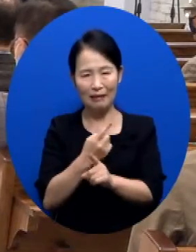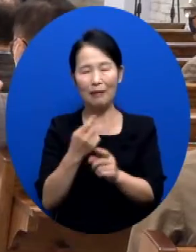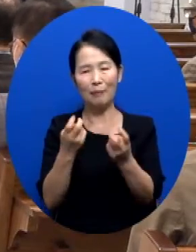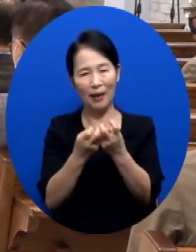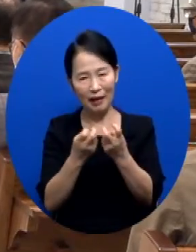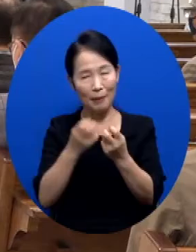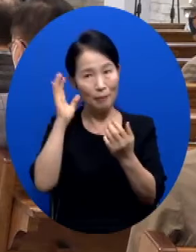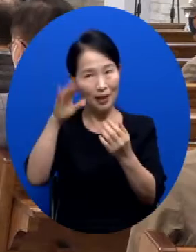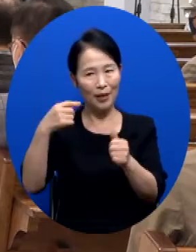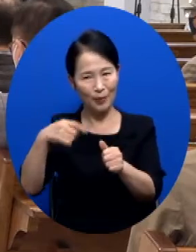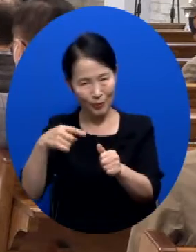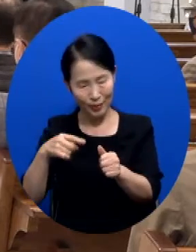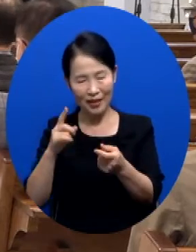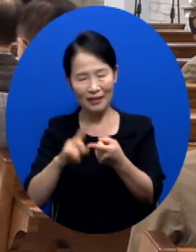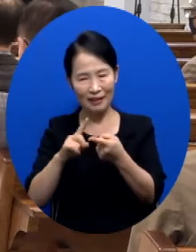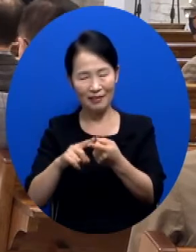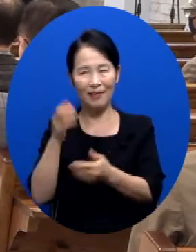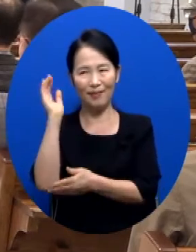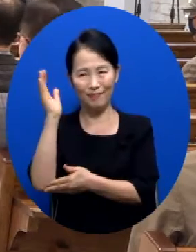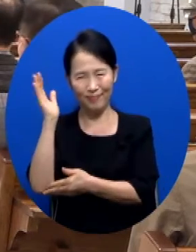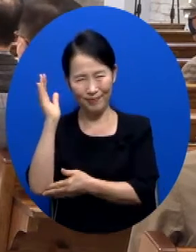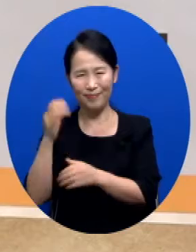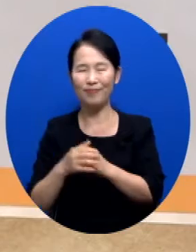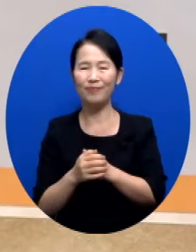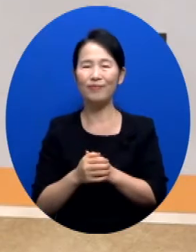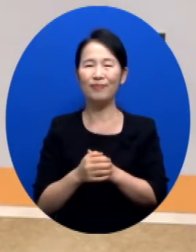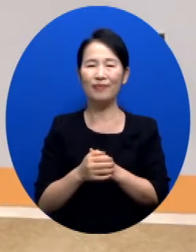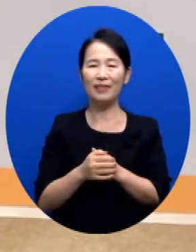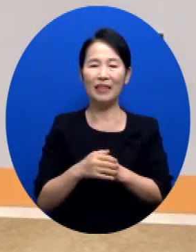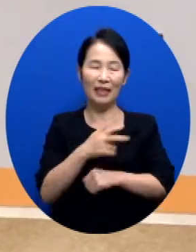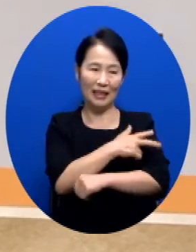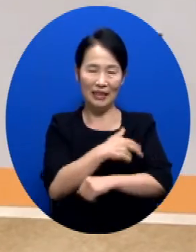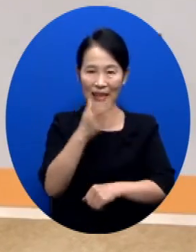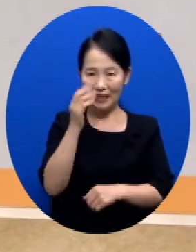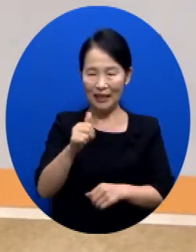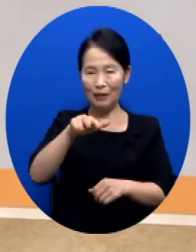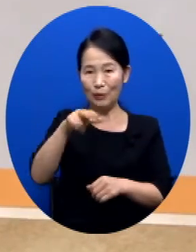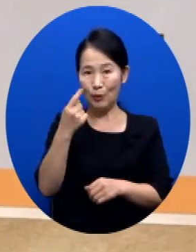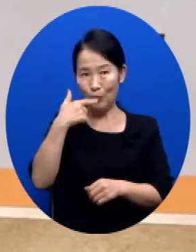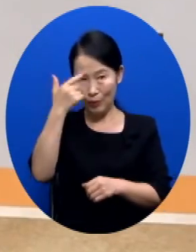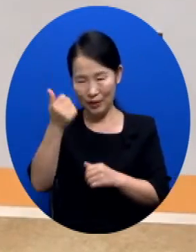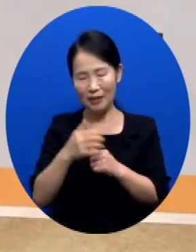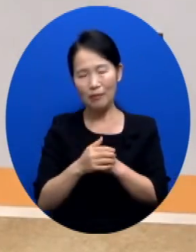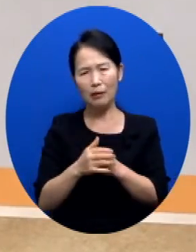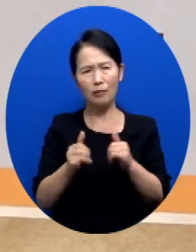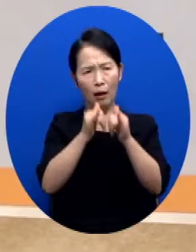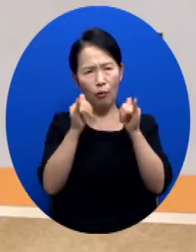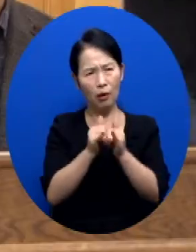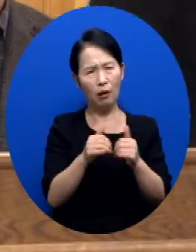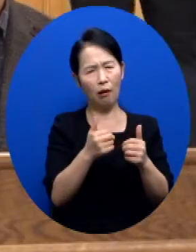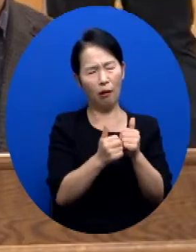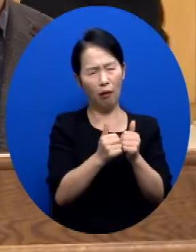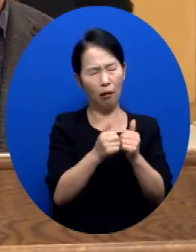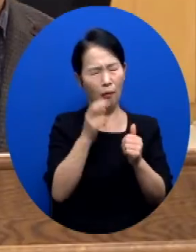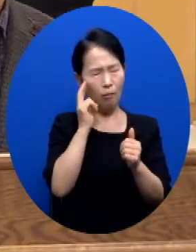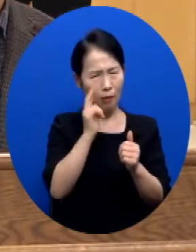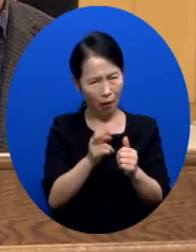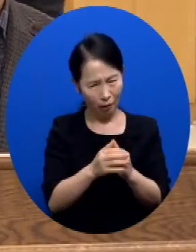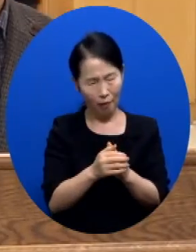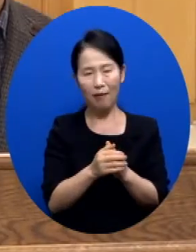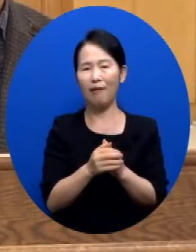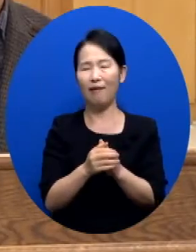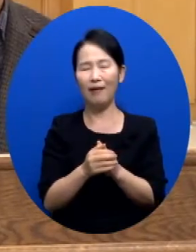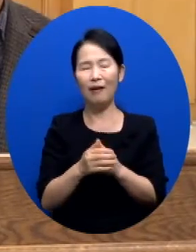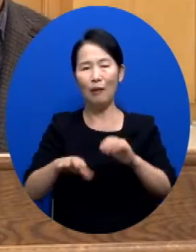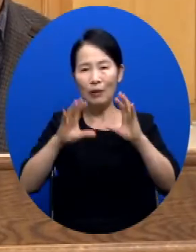교육 방향 등을 주제로 발췌했습니다 이사장 인조 1 4 목사는 사회의 갈등이 심하고 골이 깊은 가운데 온